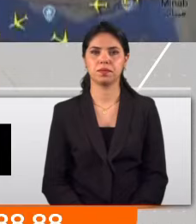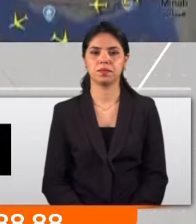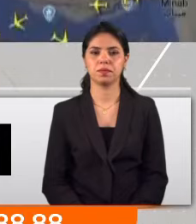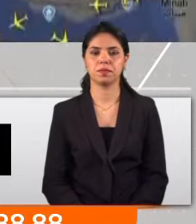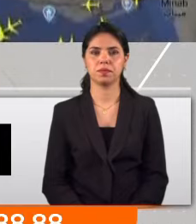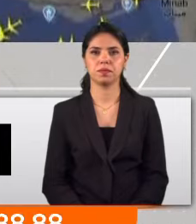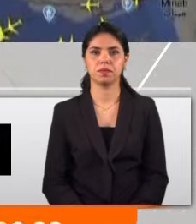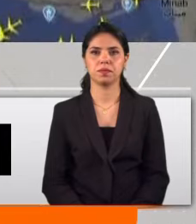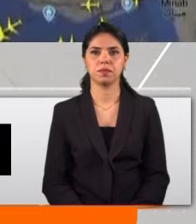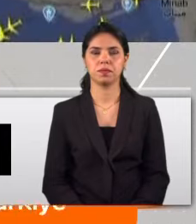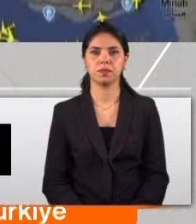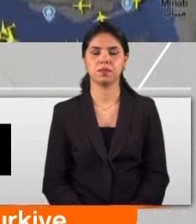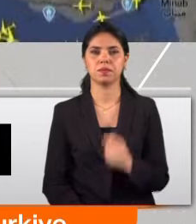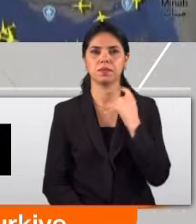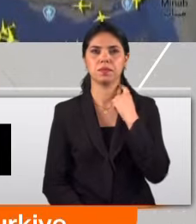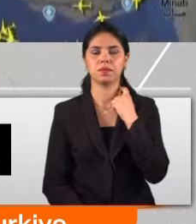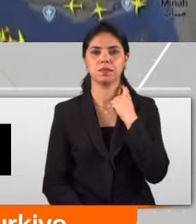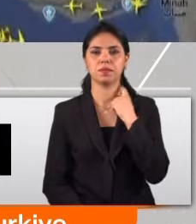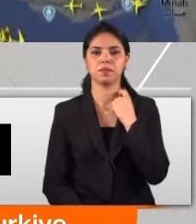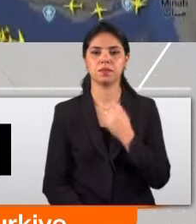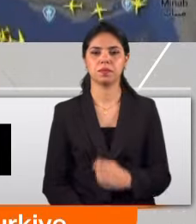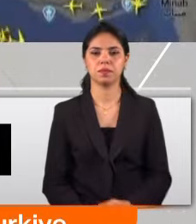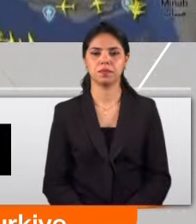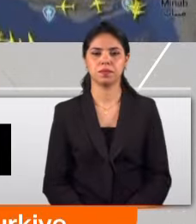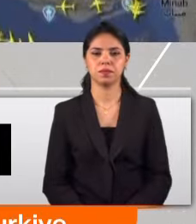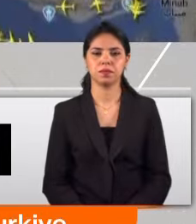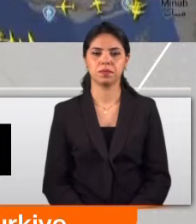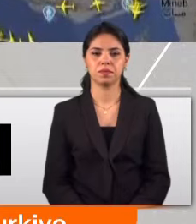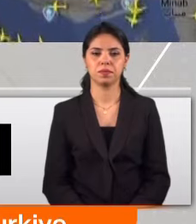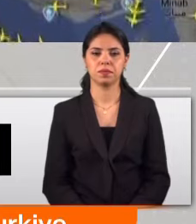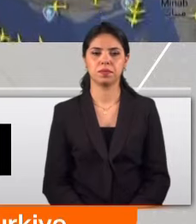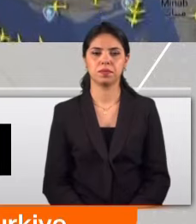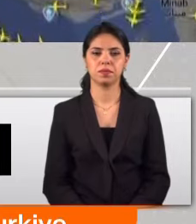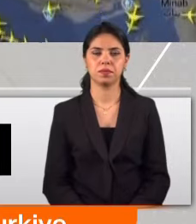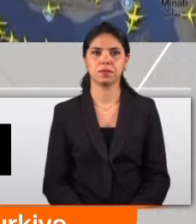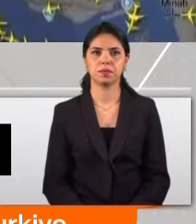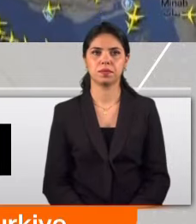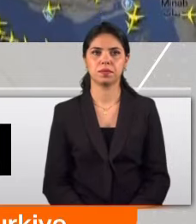İHA dışında hiçbir şey olmadı. Her şey normale döndü. Ticari uçuşlar da dahil.